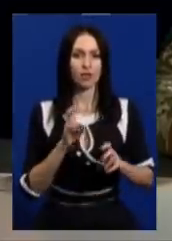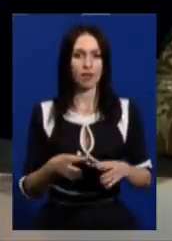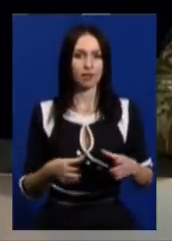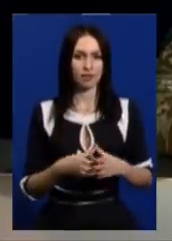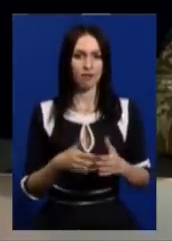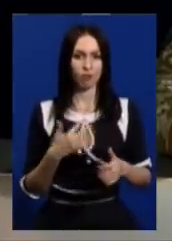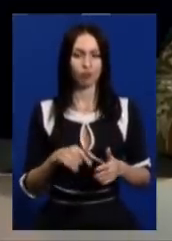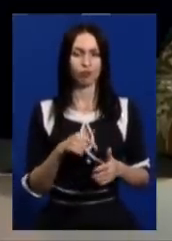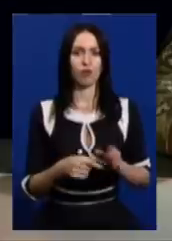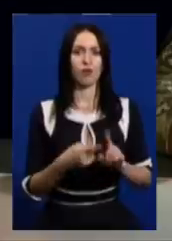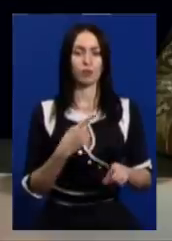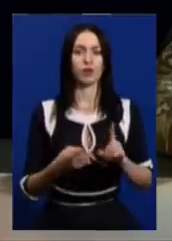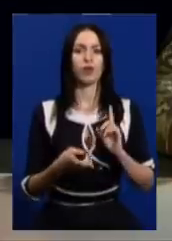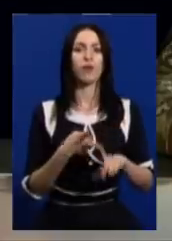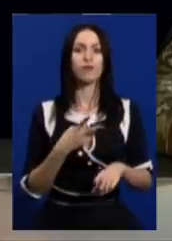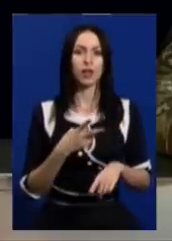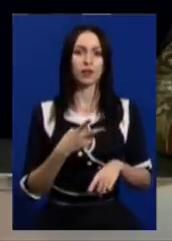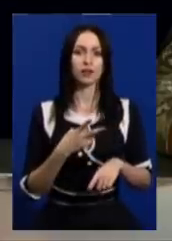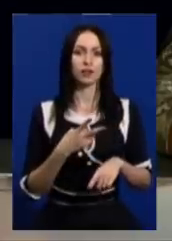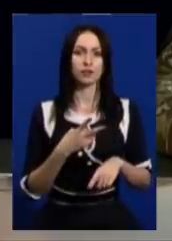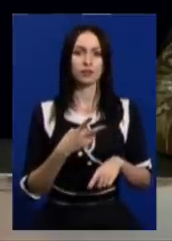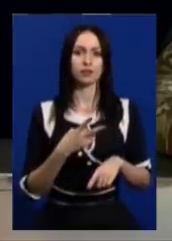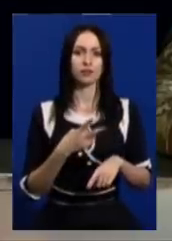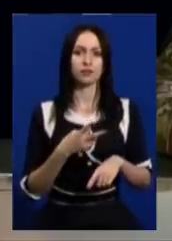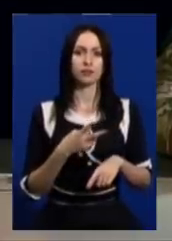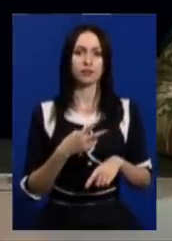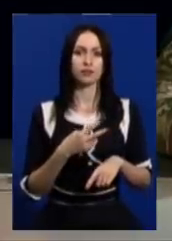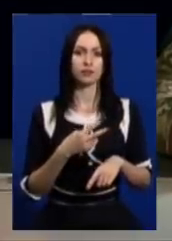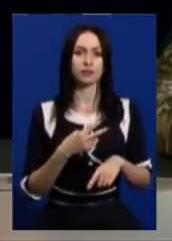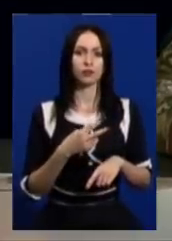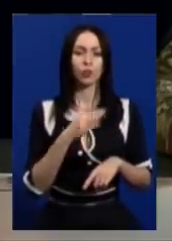по-первых. Второе, ну,